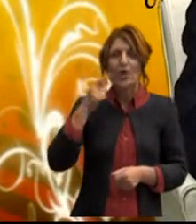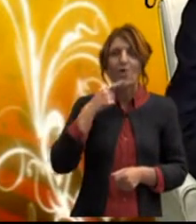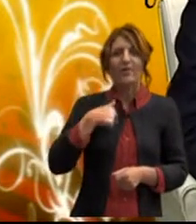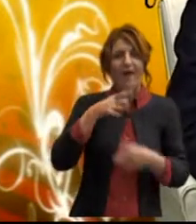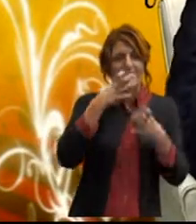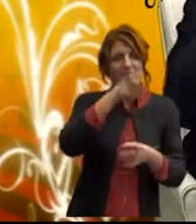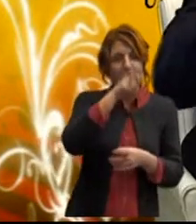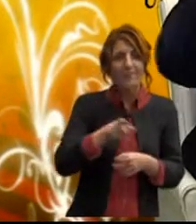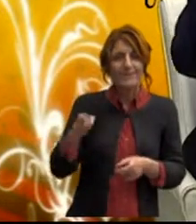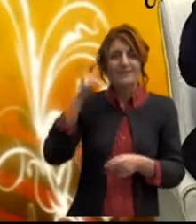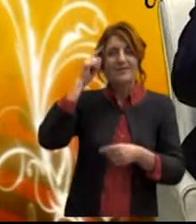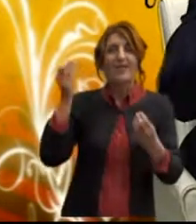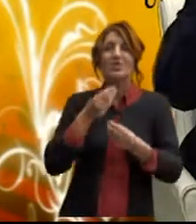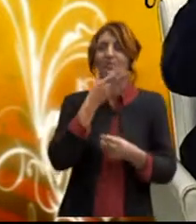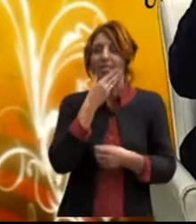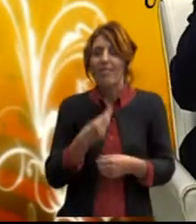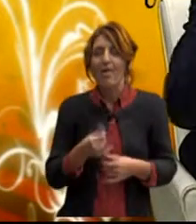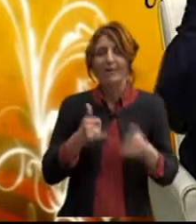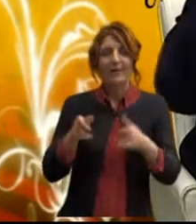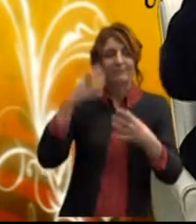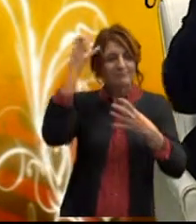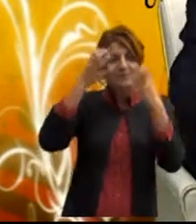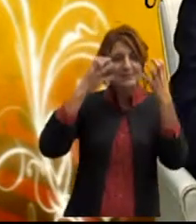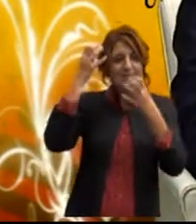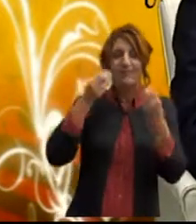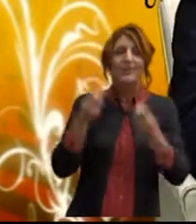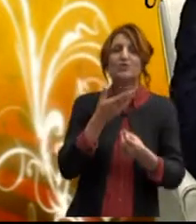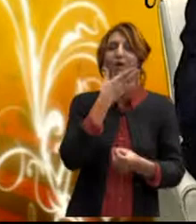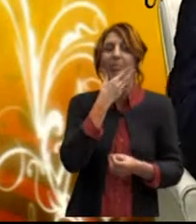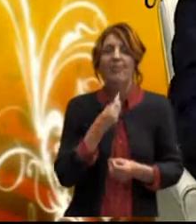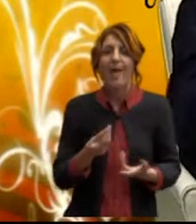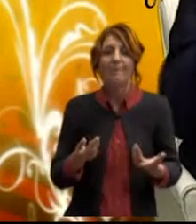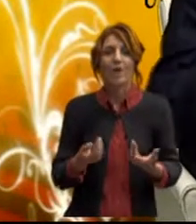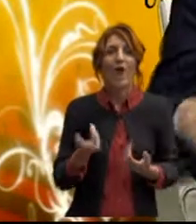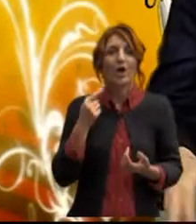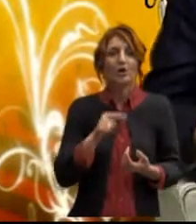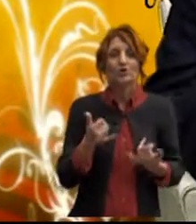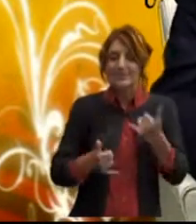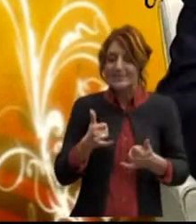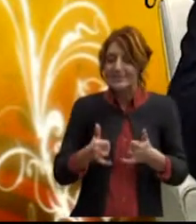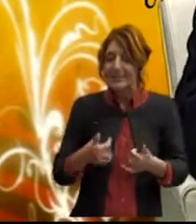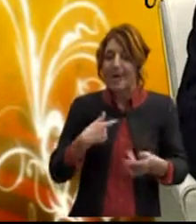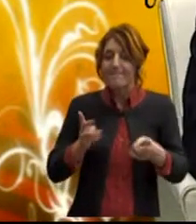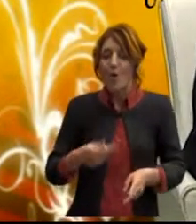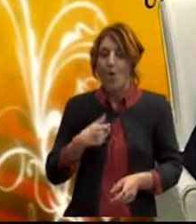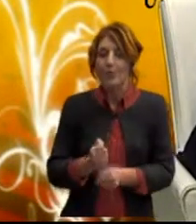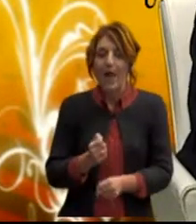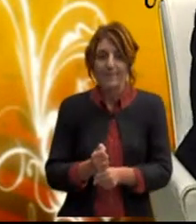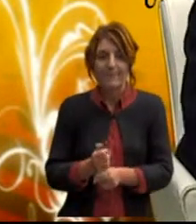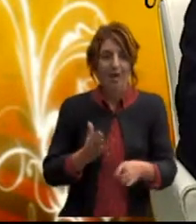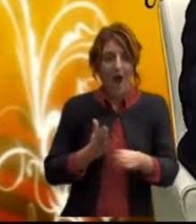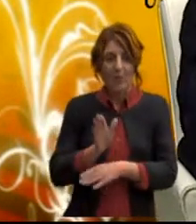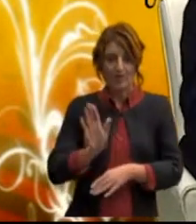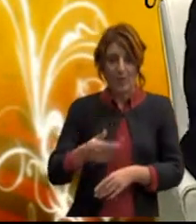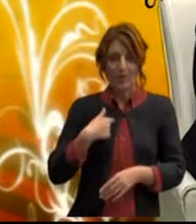ili nečeg lijepog. Ili zamislite nešto lijepo što biste poželjeli. Dakle, prema to, ili šta bi sad mogla napraviti. Znači, ako tako